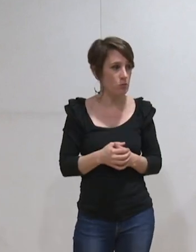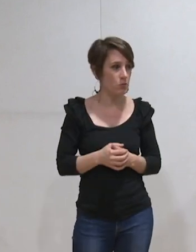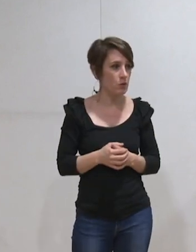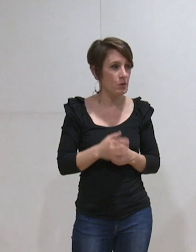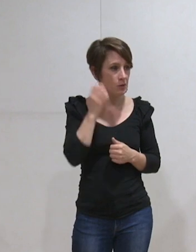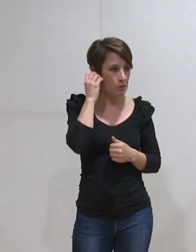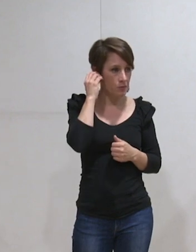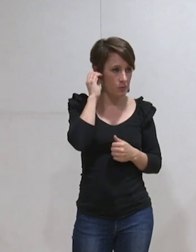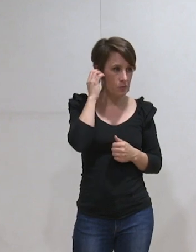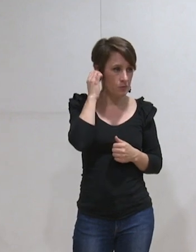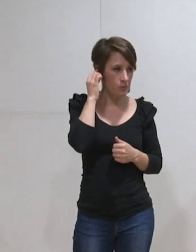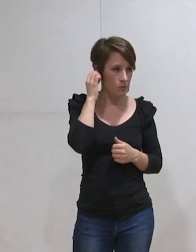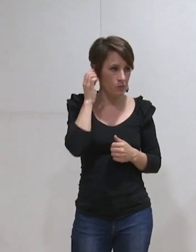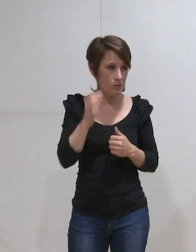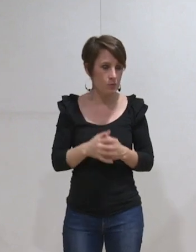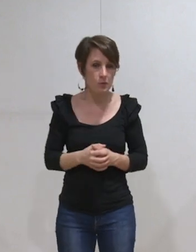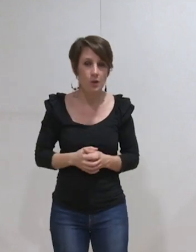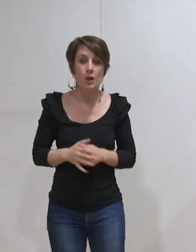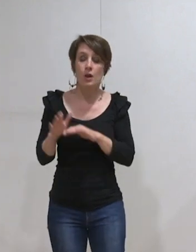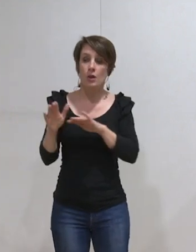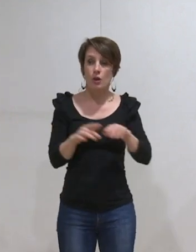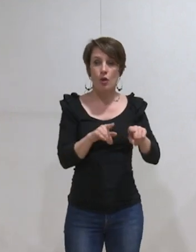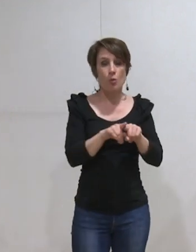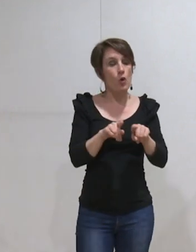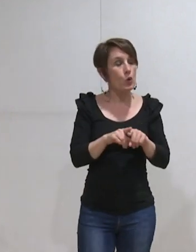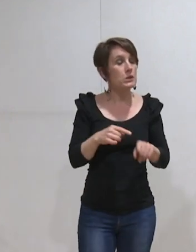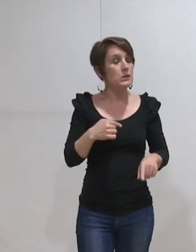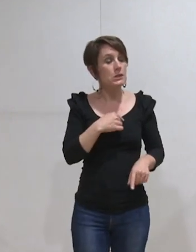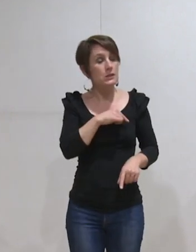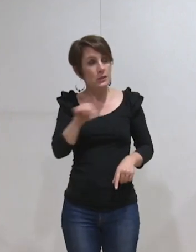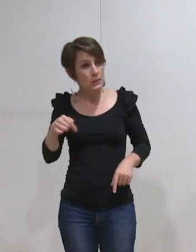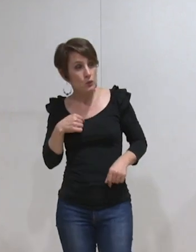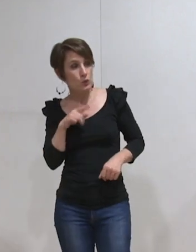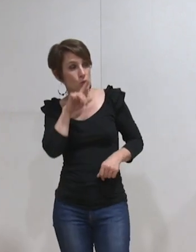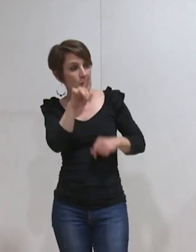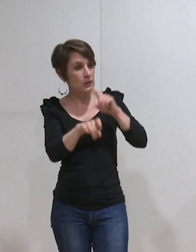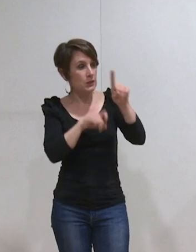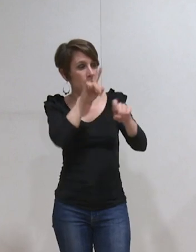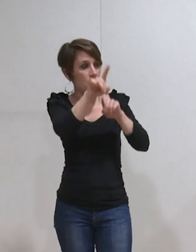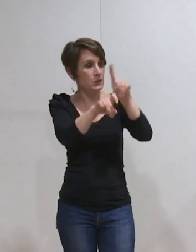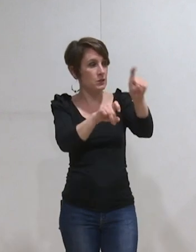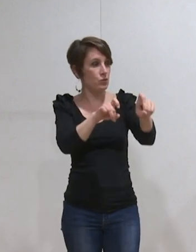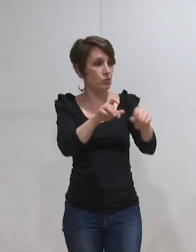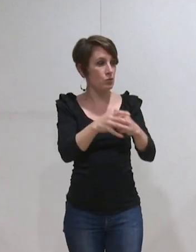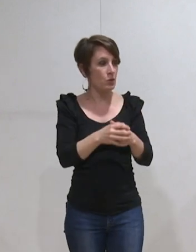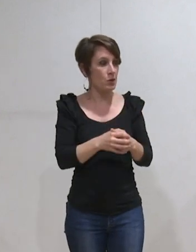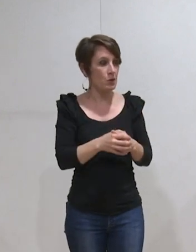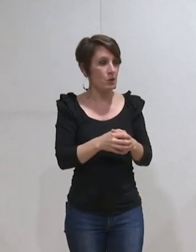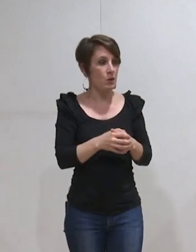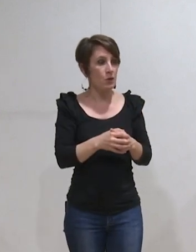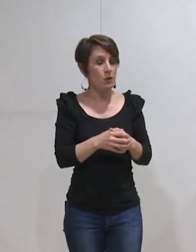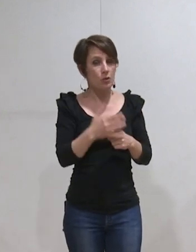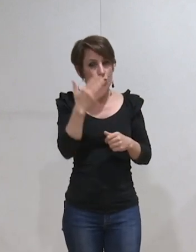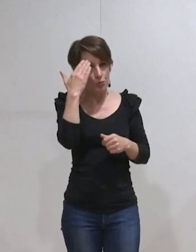interrogé sur vos processus de concertation qui c'est incontestable